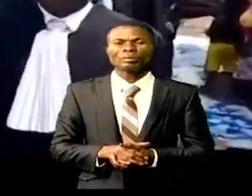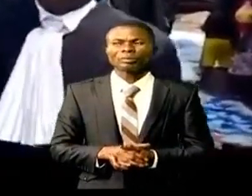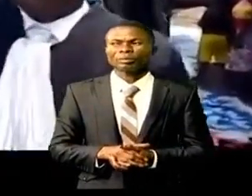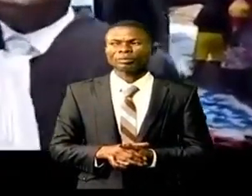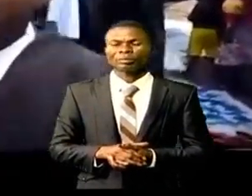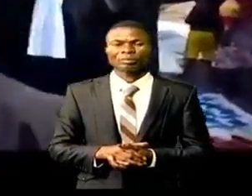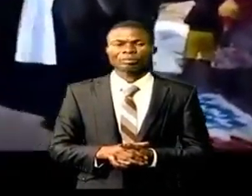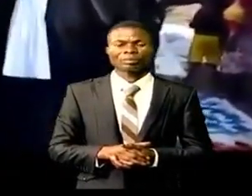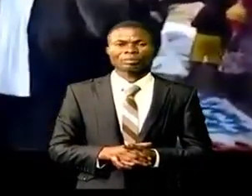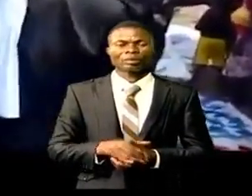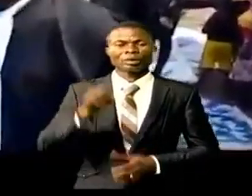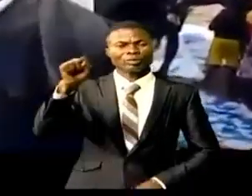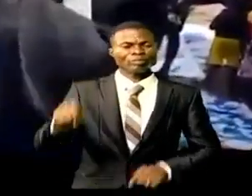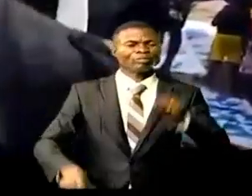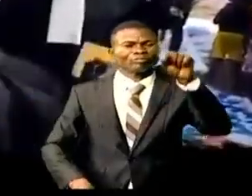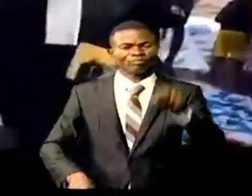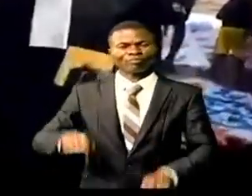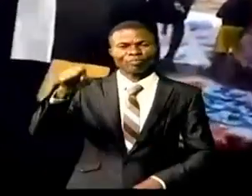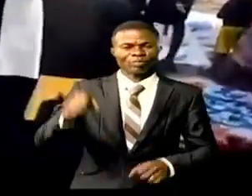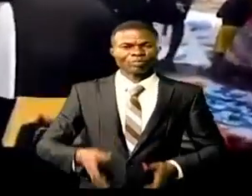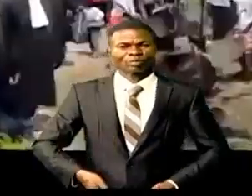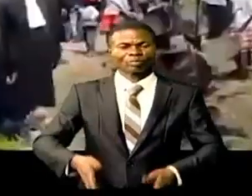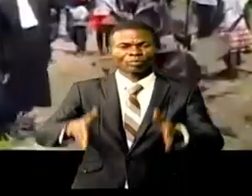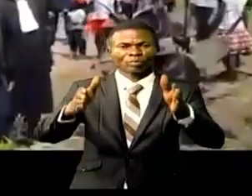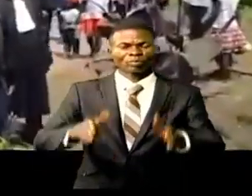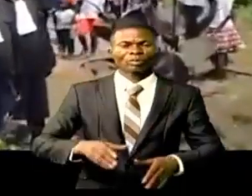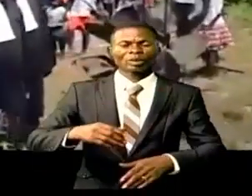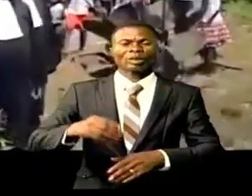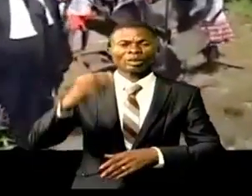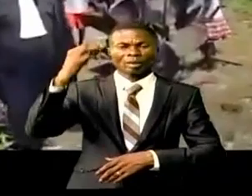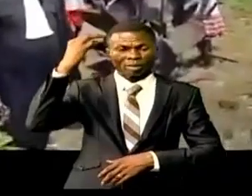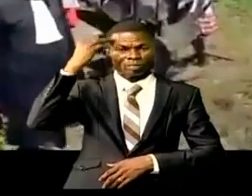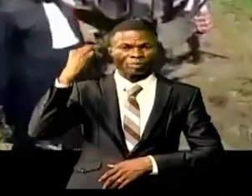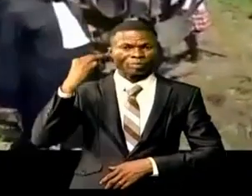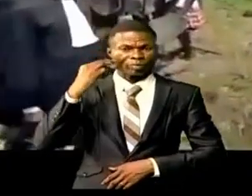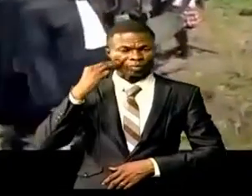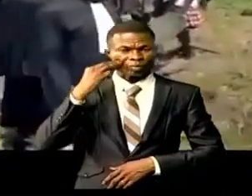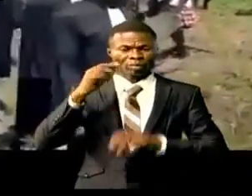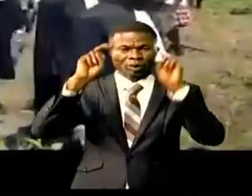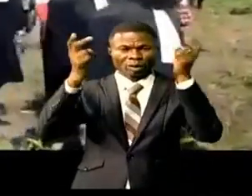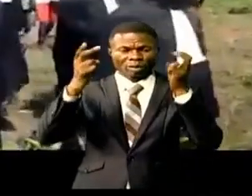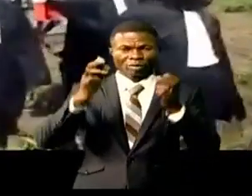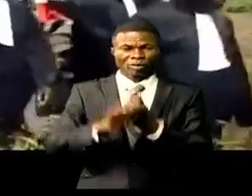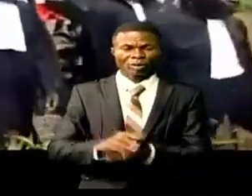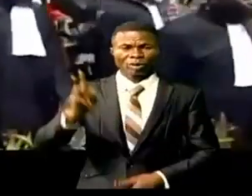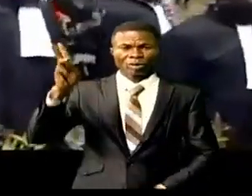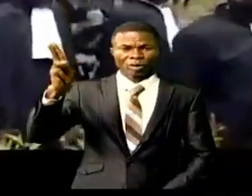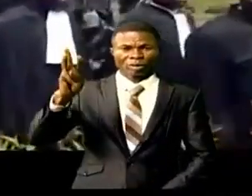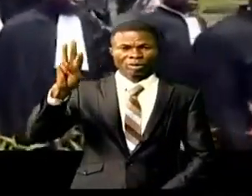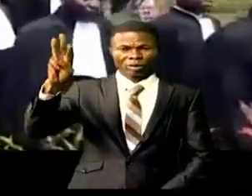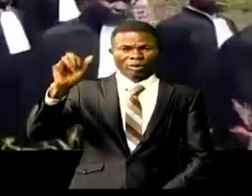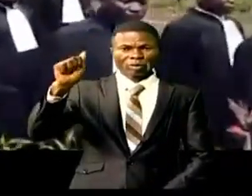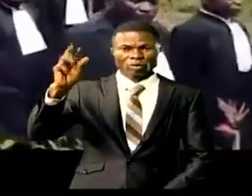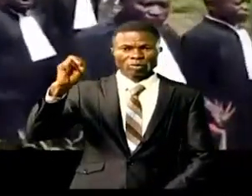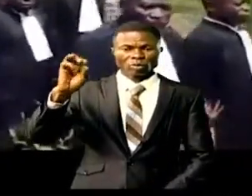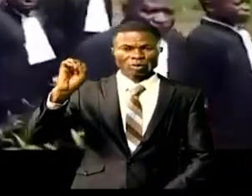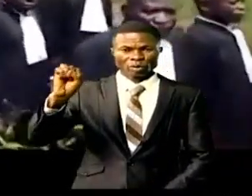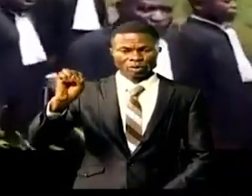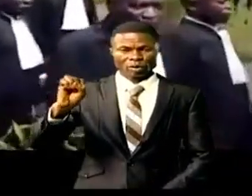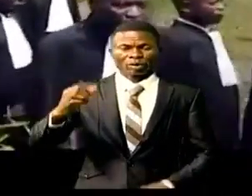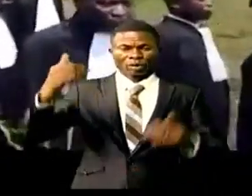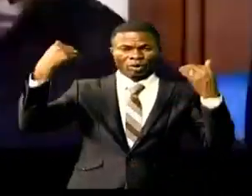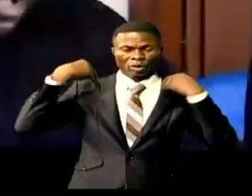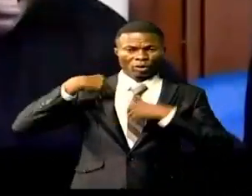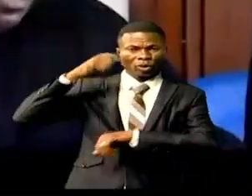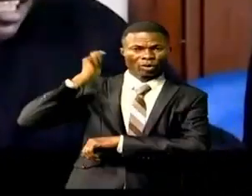C'est après un carnaval effectué sur l'avenue du port, précisément à la cité de Kwamouf, dans la province de Maïndombe, que le bâtonnier de l'ordre